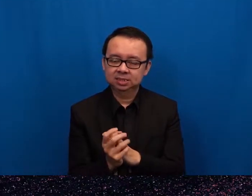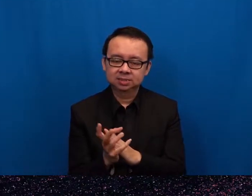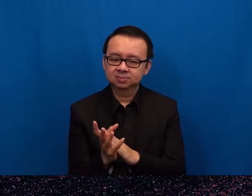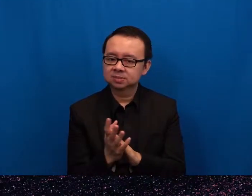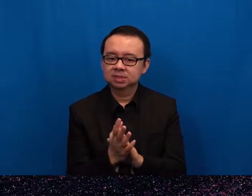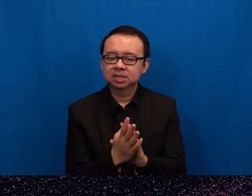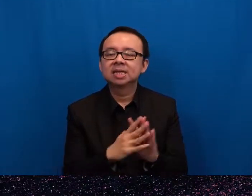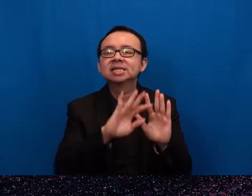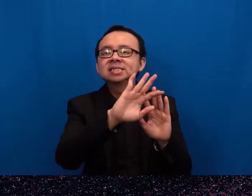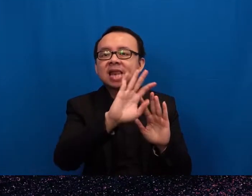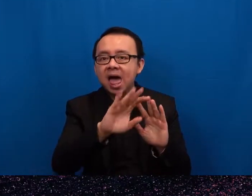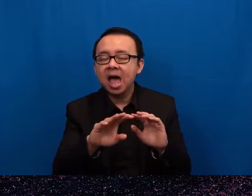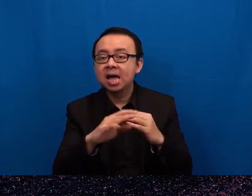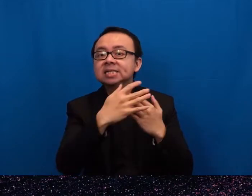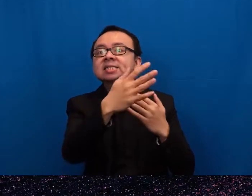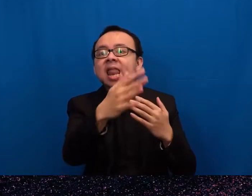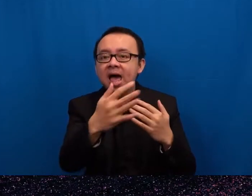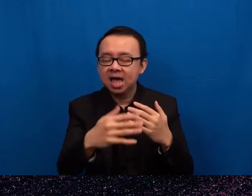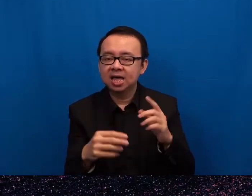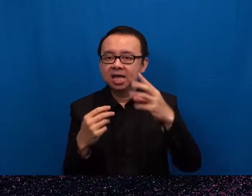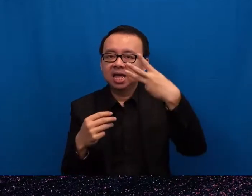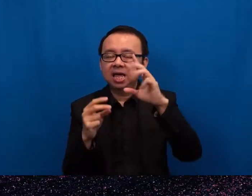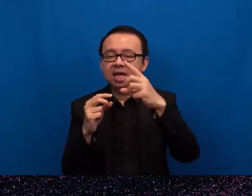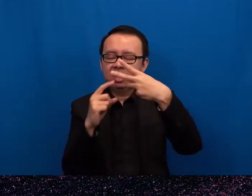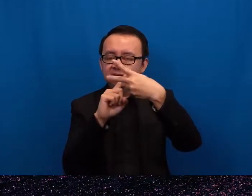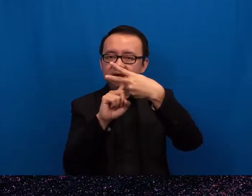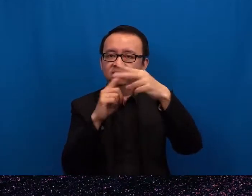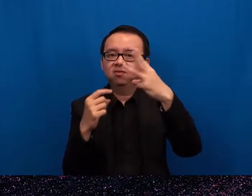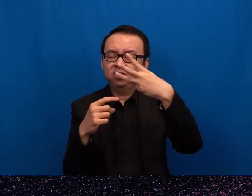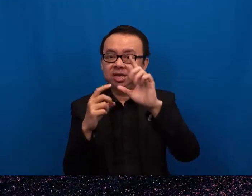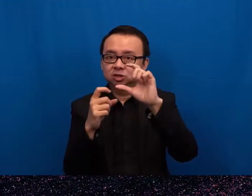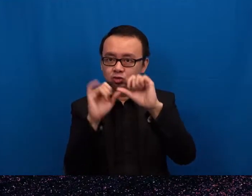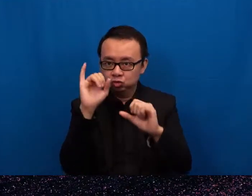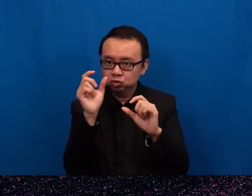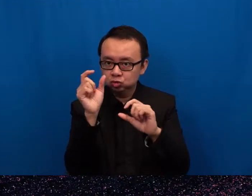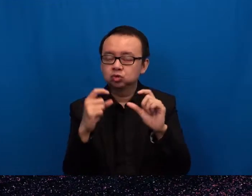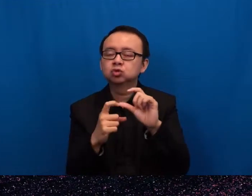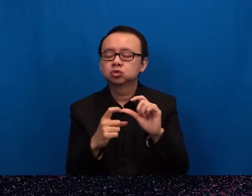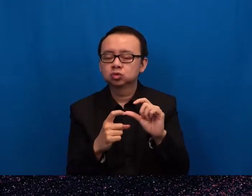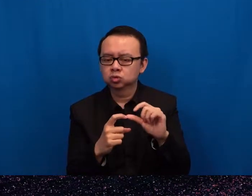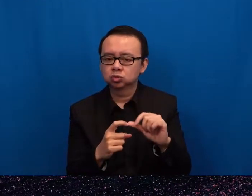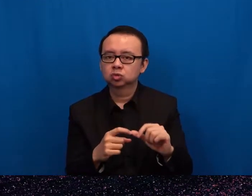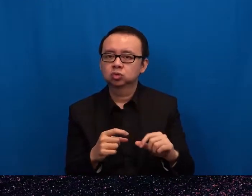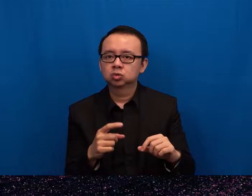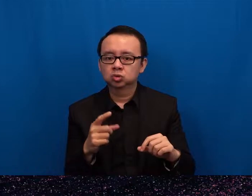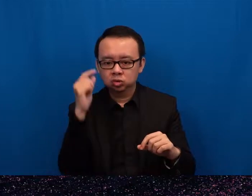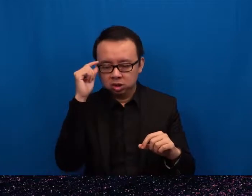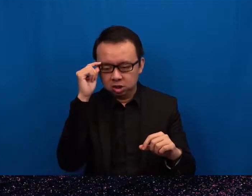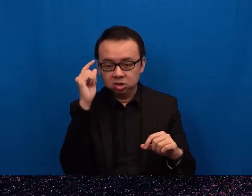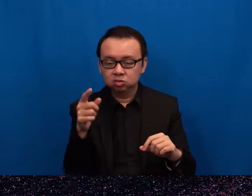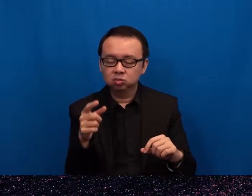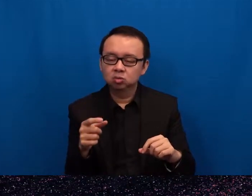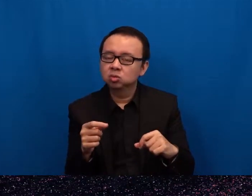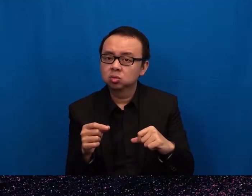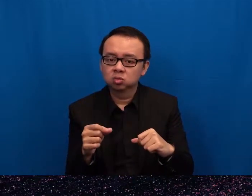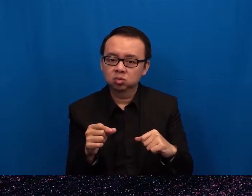Efesus, kita tahu ya Efesus ini 12 orang. Terjadi lawatan Roh Kudus dimulai dengan 12 itu. Sejarah membuktikan.